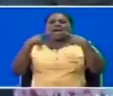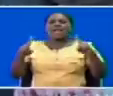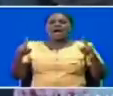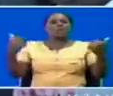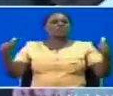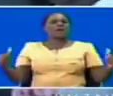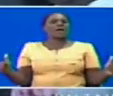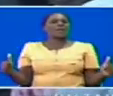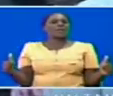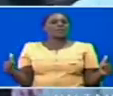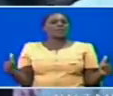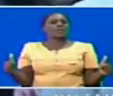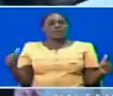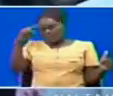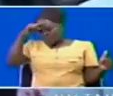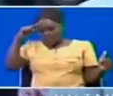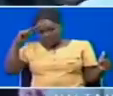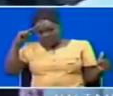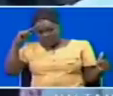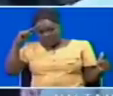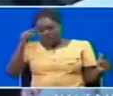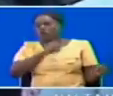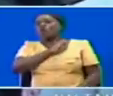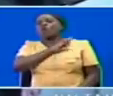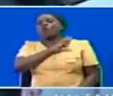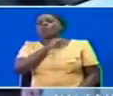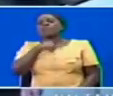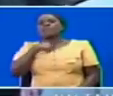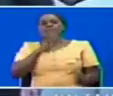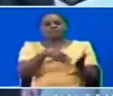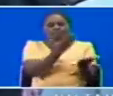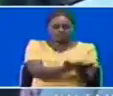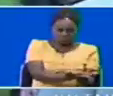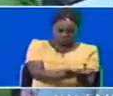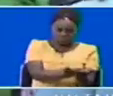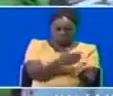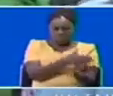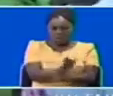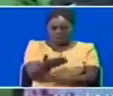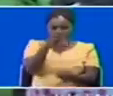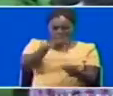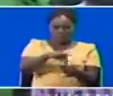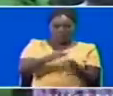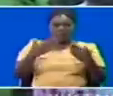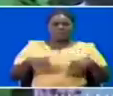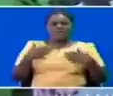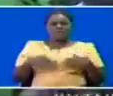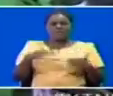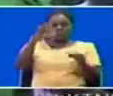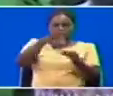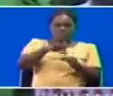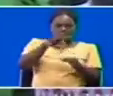kwamba ameshinda kwa sababu malalamishi nimepeleka. Kura ziliibiwa, watu walikatashwa kupiga kura